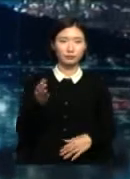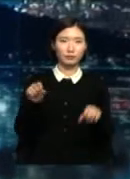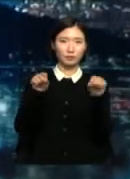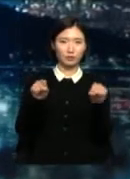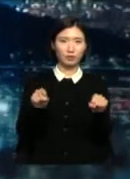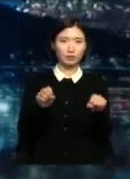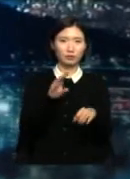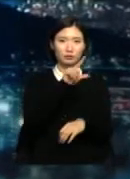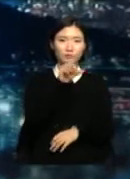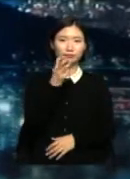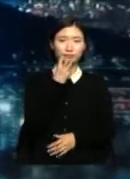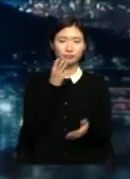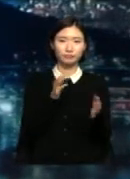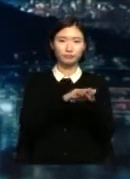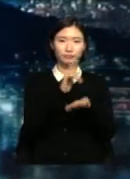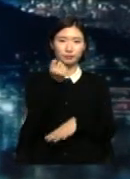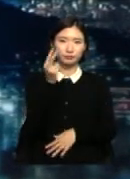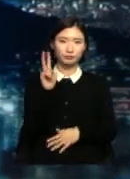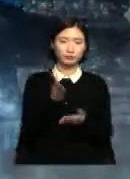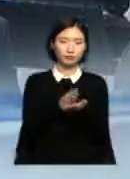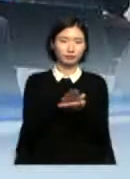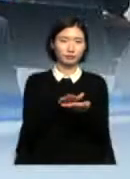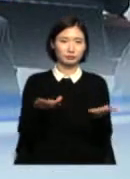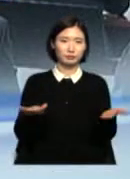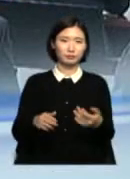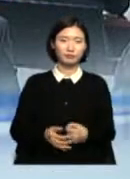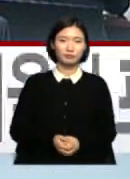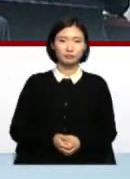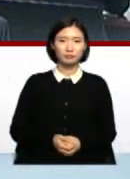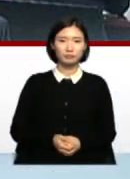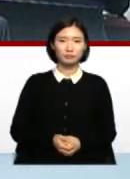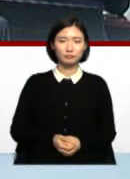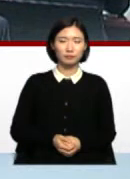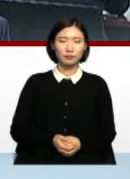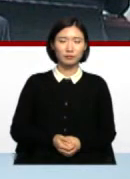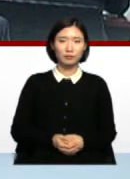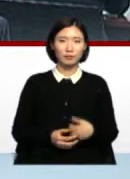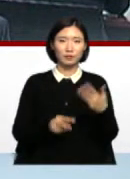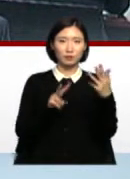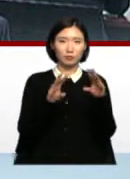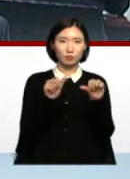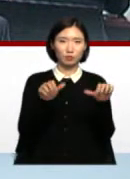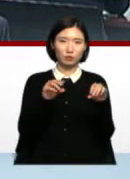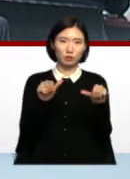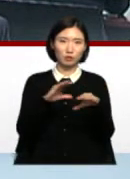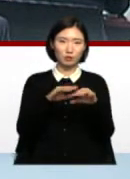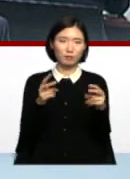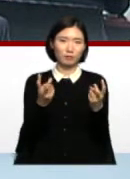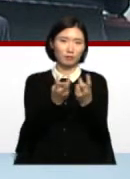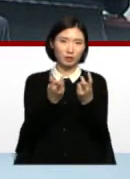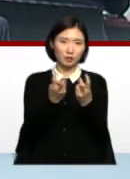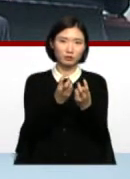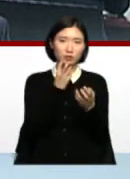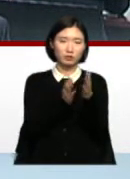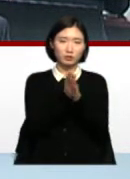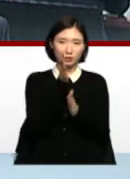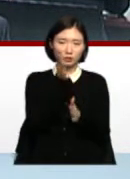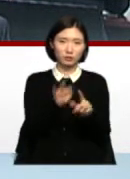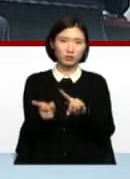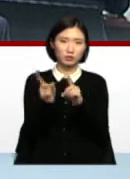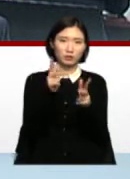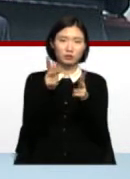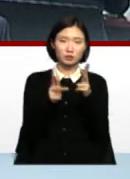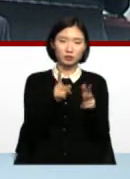시청자 여러분 안녕하십니까? 딜라이브 서울경기 케이블 TV 뉴스입니다. 파리 부동산 대책으로 서울시의 도시재생